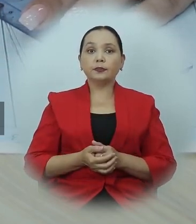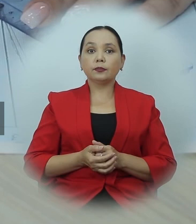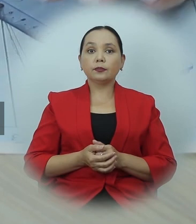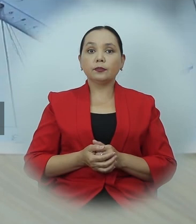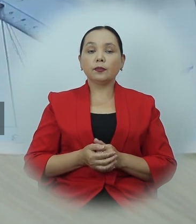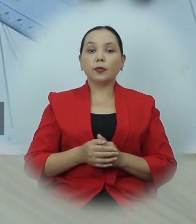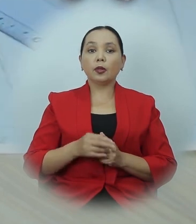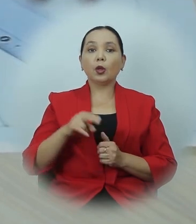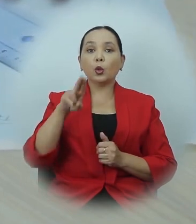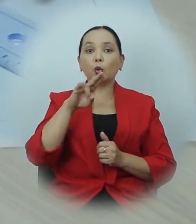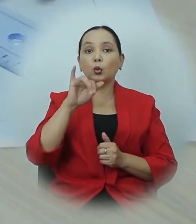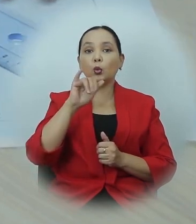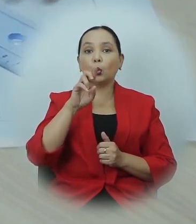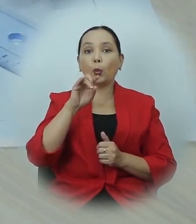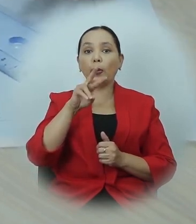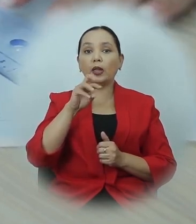Т6 дублированные,